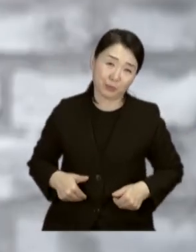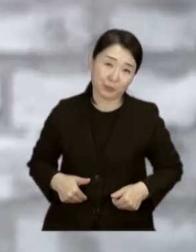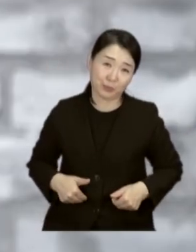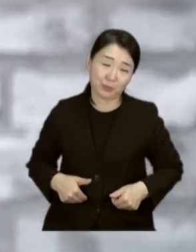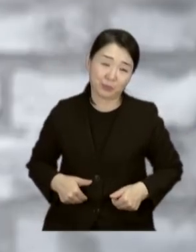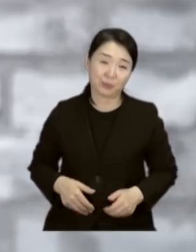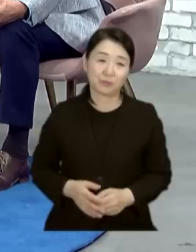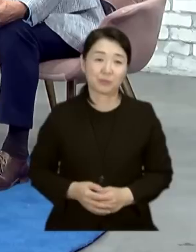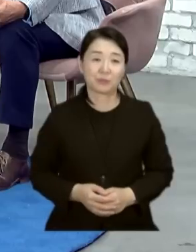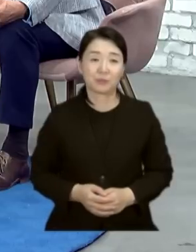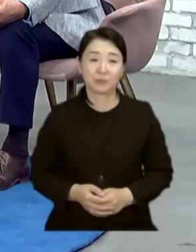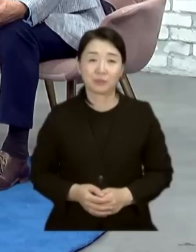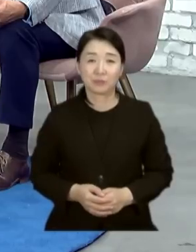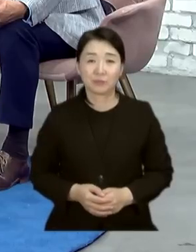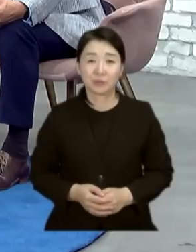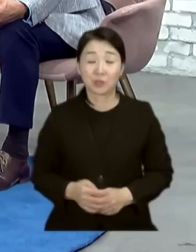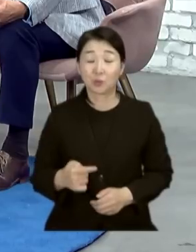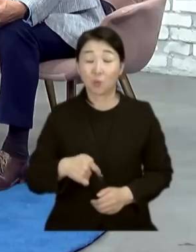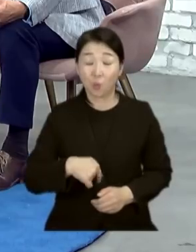하나님만. 그러니까